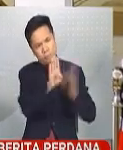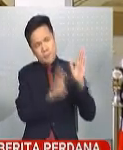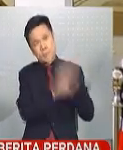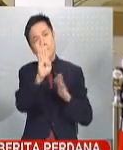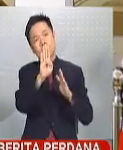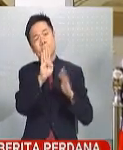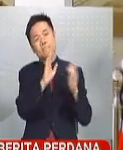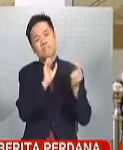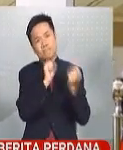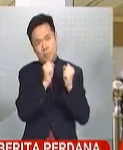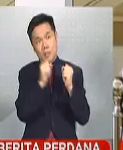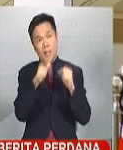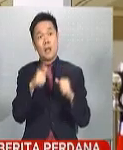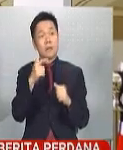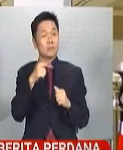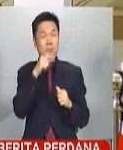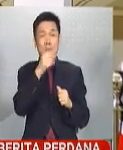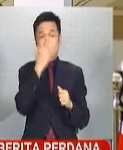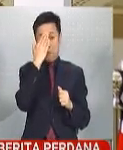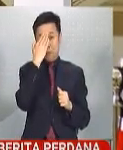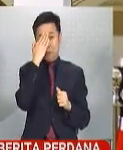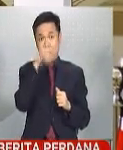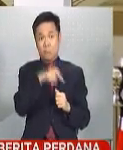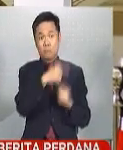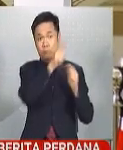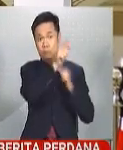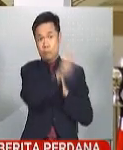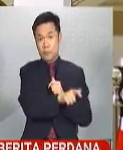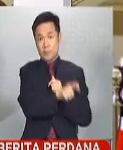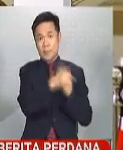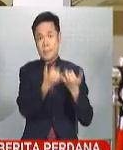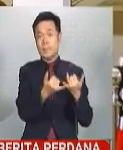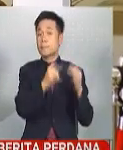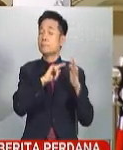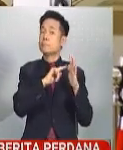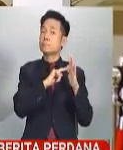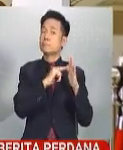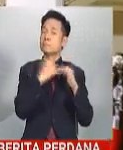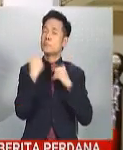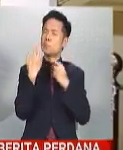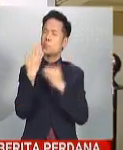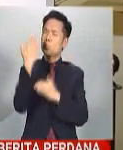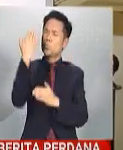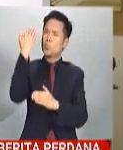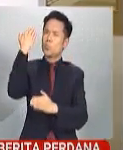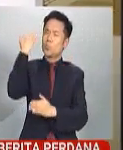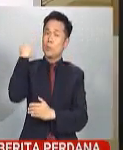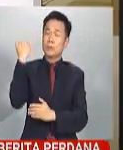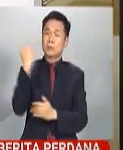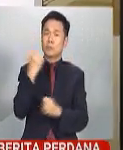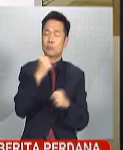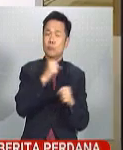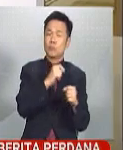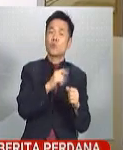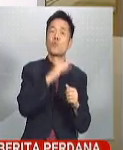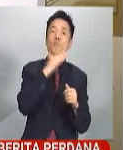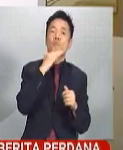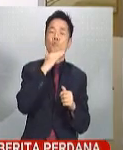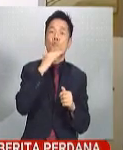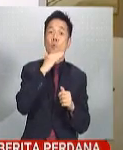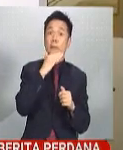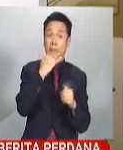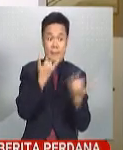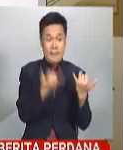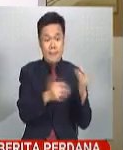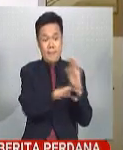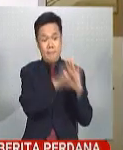Rizal Merican Naina Merican ini sejak ketika beliau berada dalam pemuda, dan saya rasa pemilihan beliau